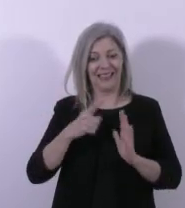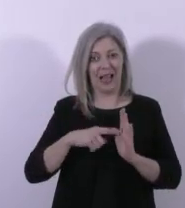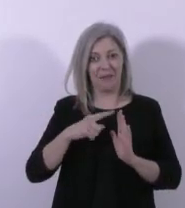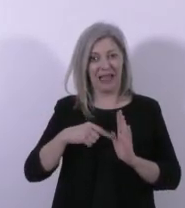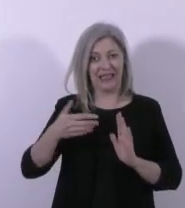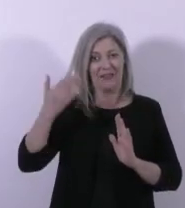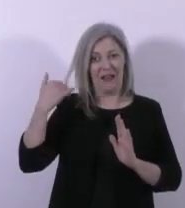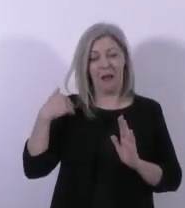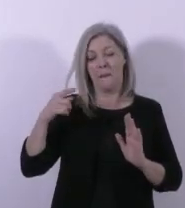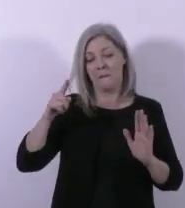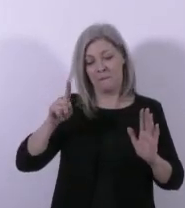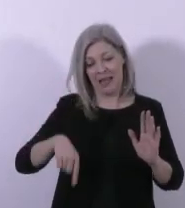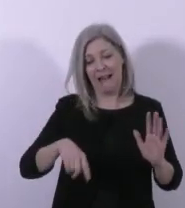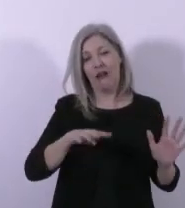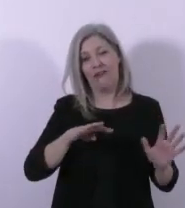1979,